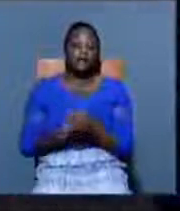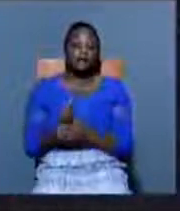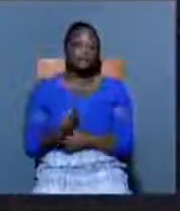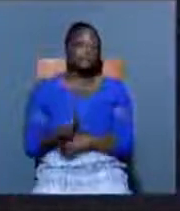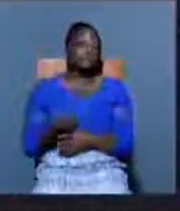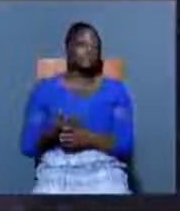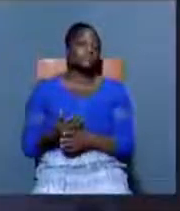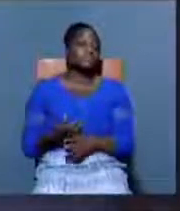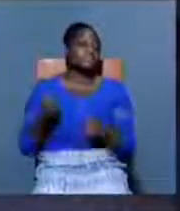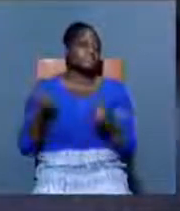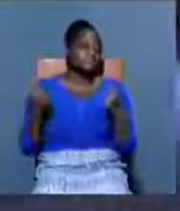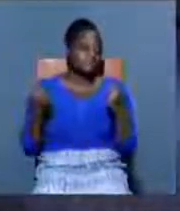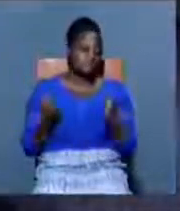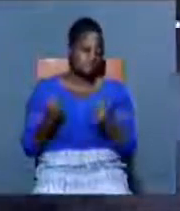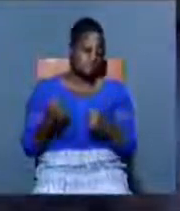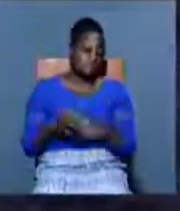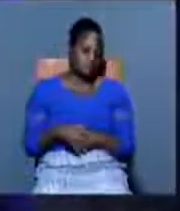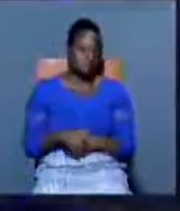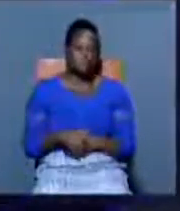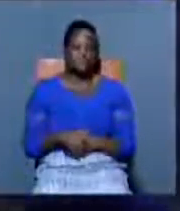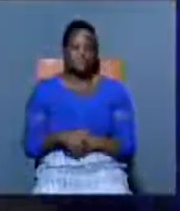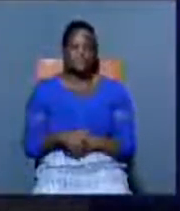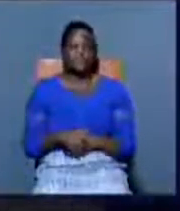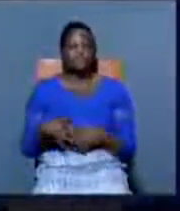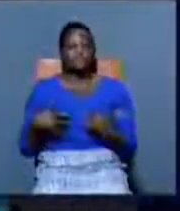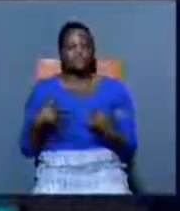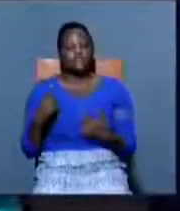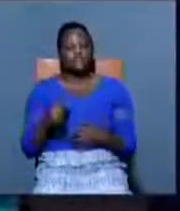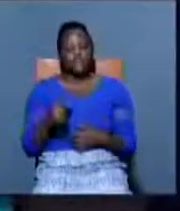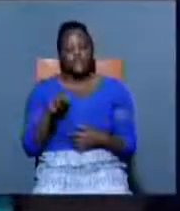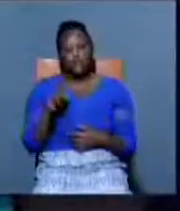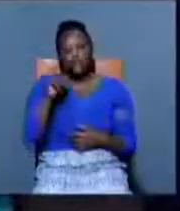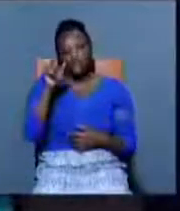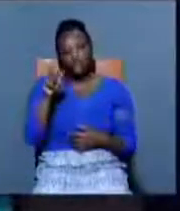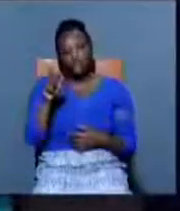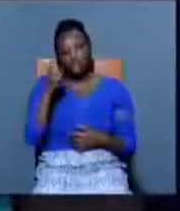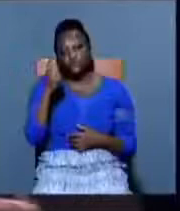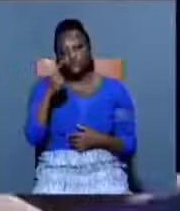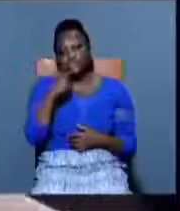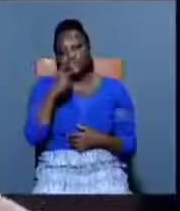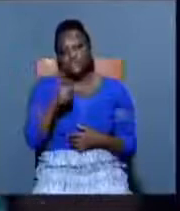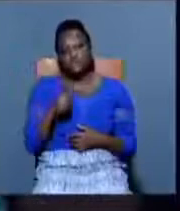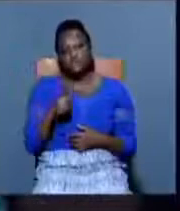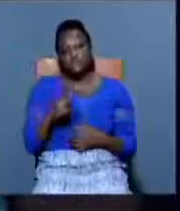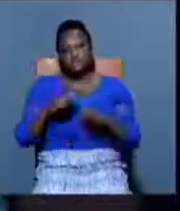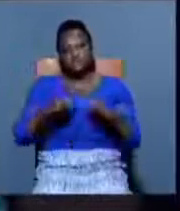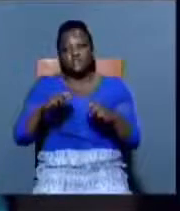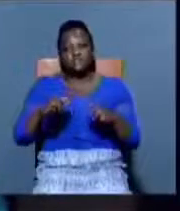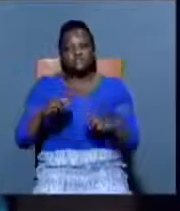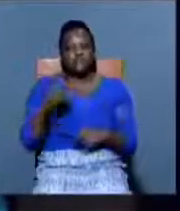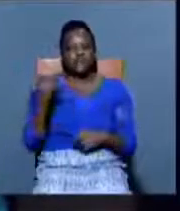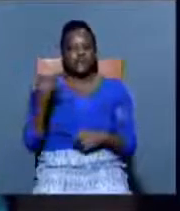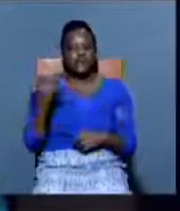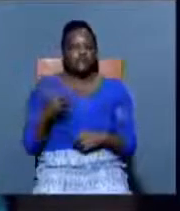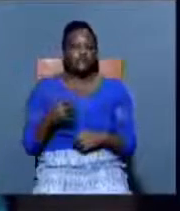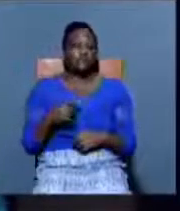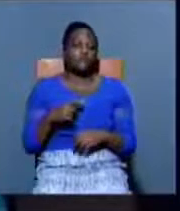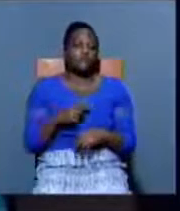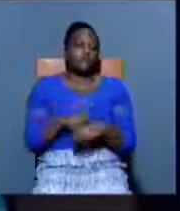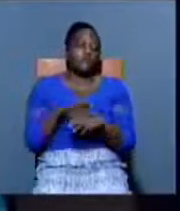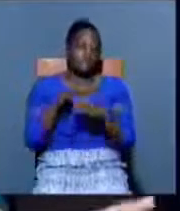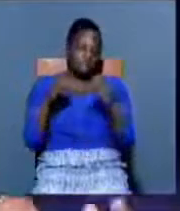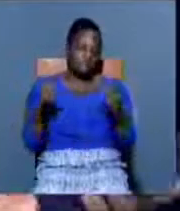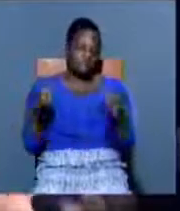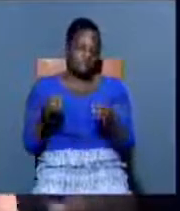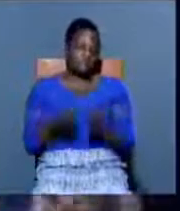Samahani, nimefurahi sana, sitamtaja. Mtu mmoja alisema ameitafuta namba yangu kwa muda sana. Amenitafuta katikati ya wiki.